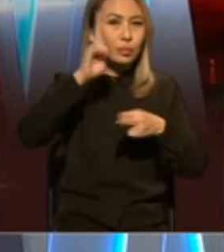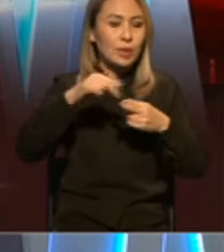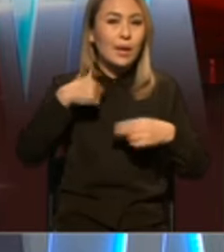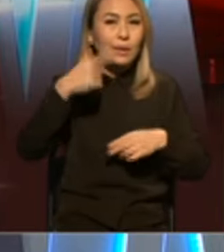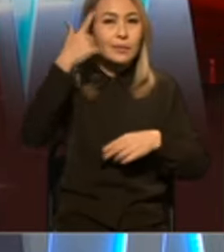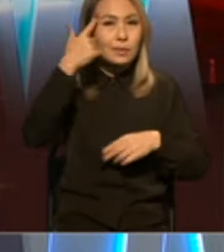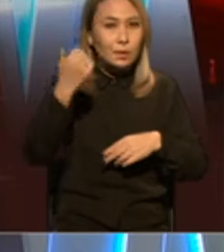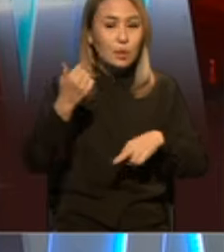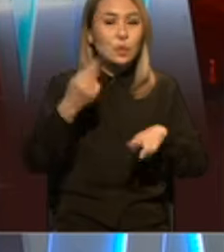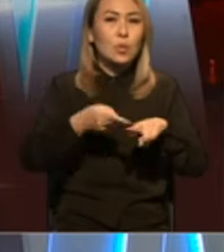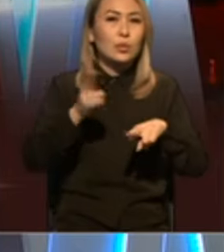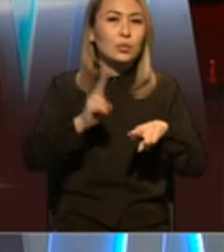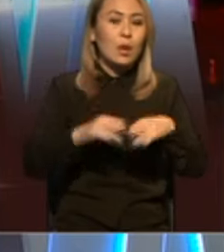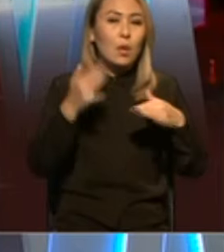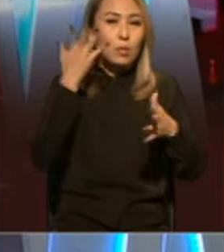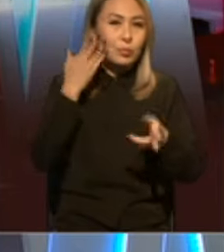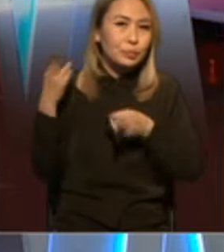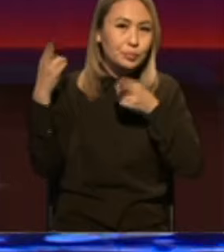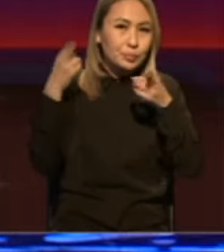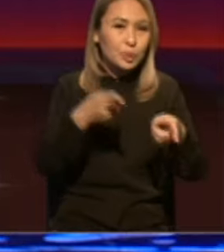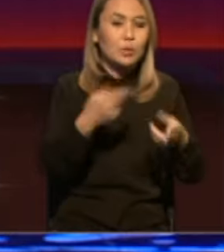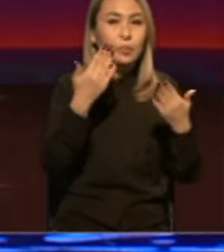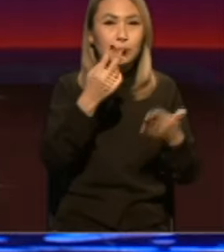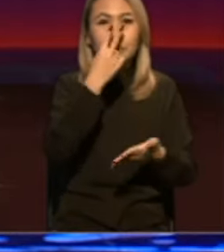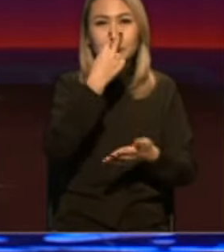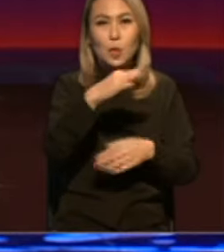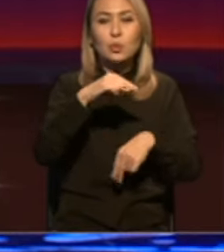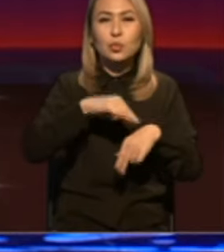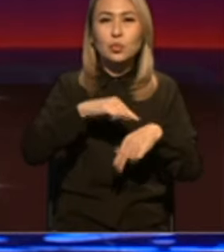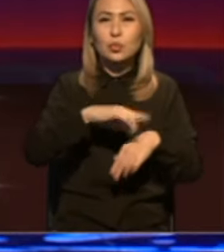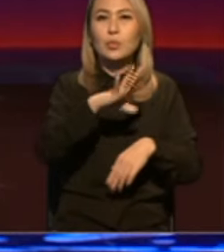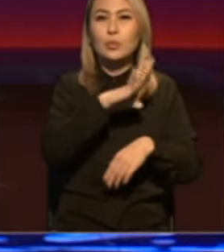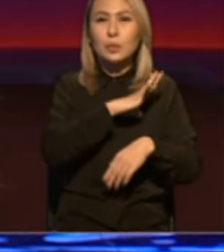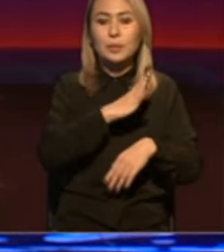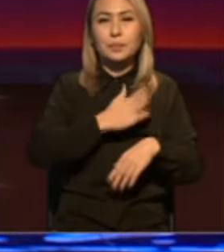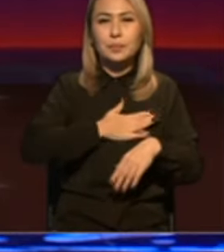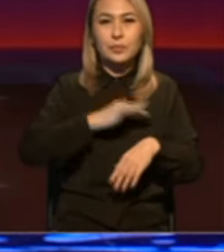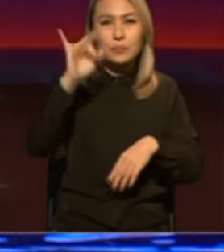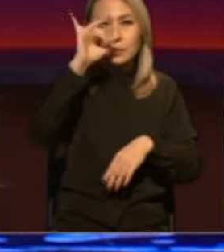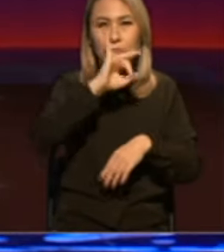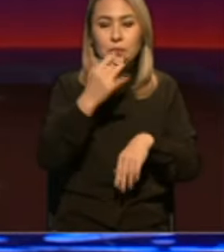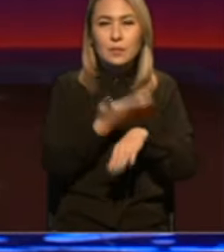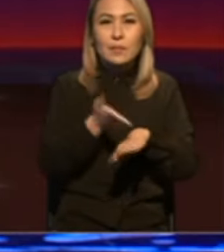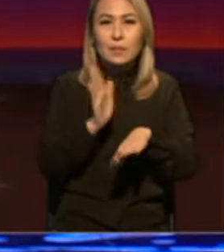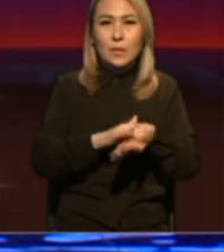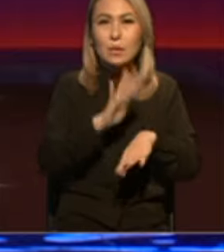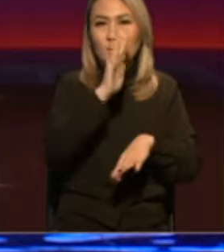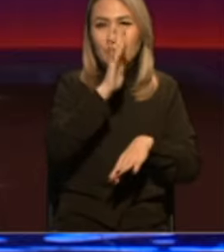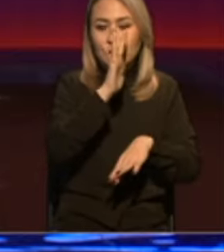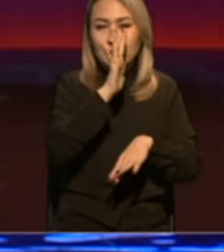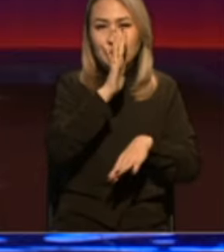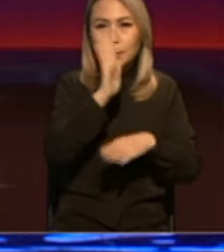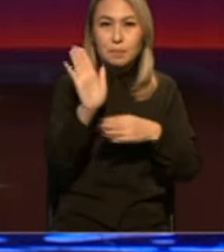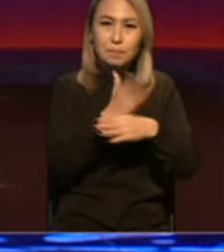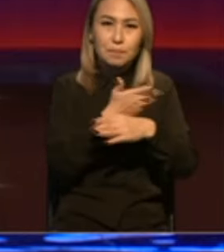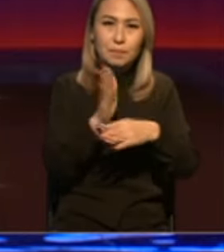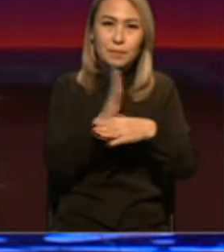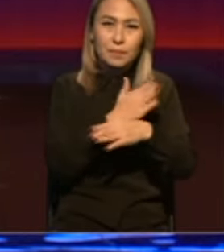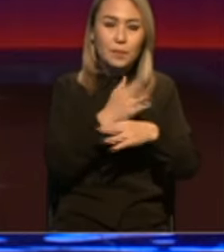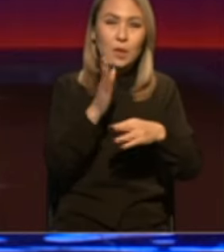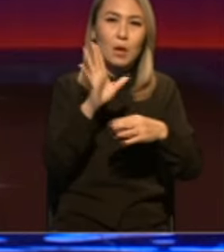да. Осы жаққа келгеннен кейін ол көрінді. Мысалы, біз тарихтегі қиын кезеңдер бөліп біле